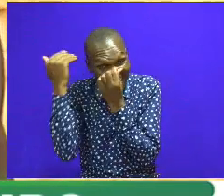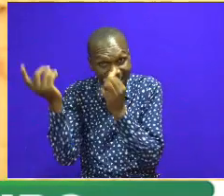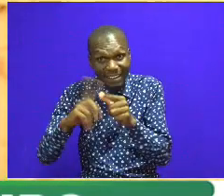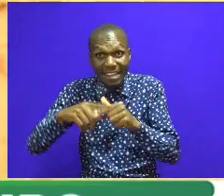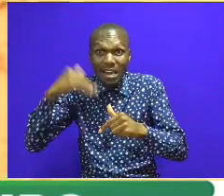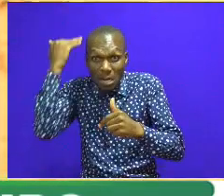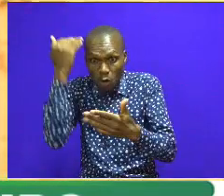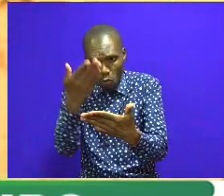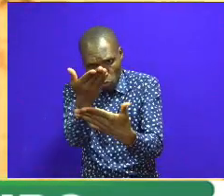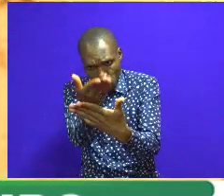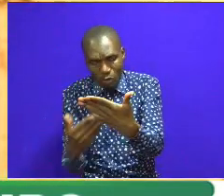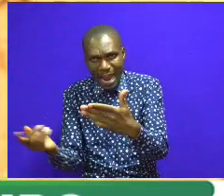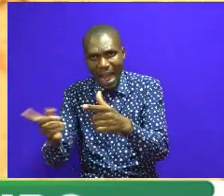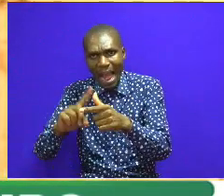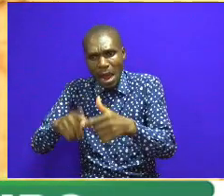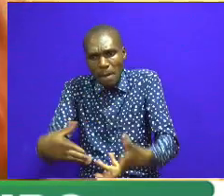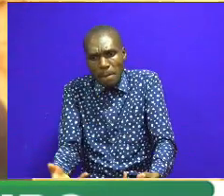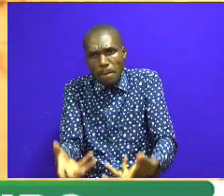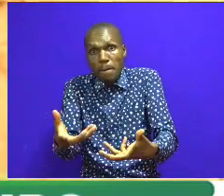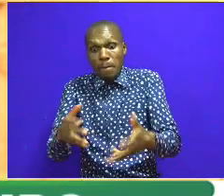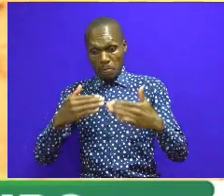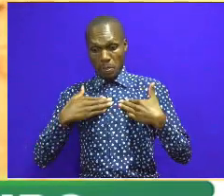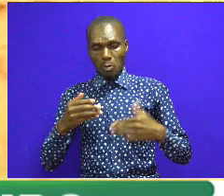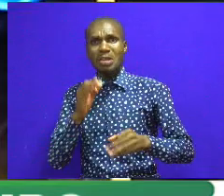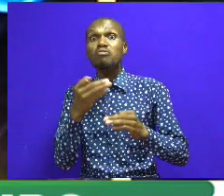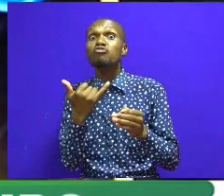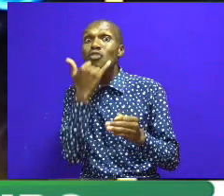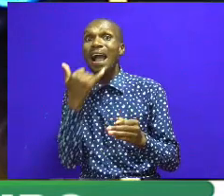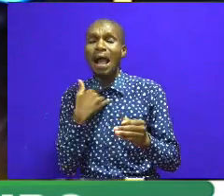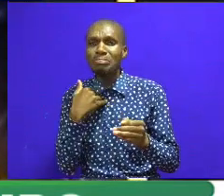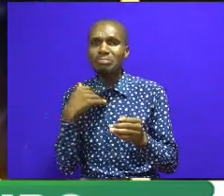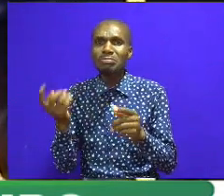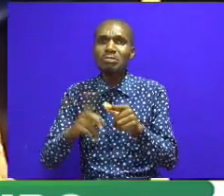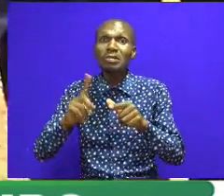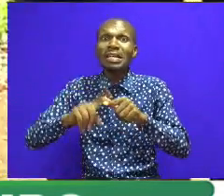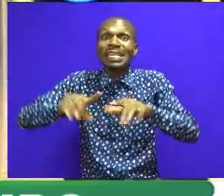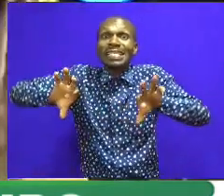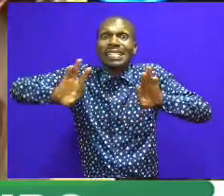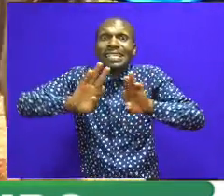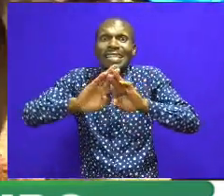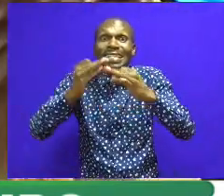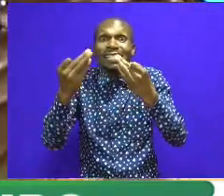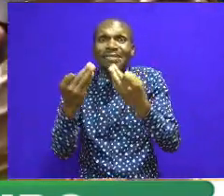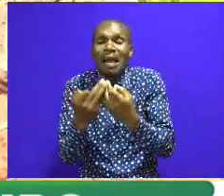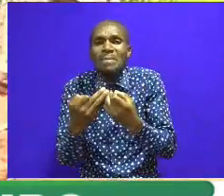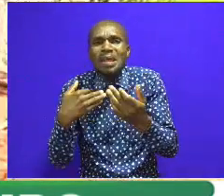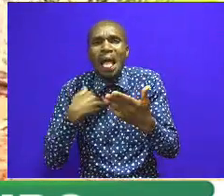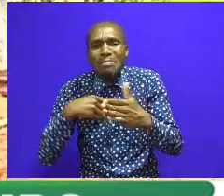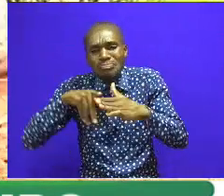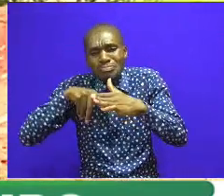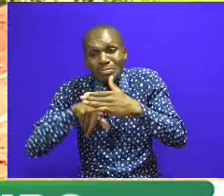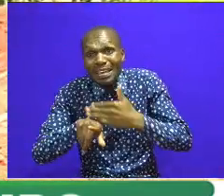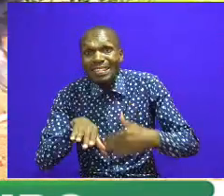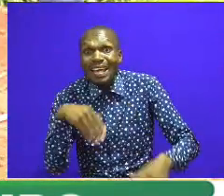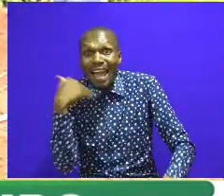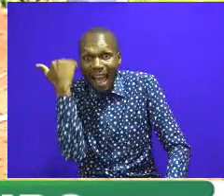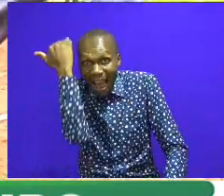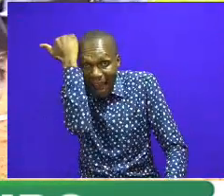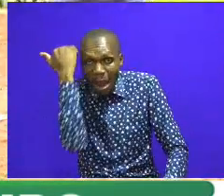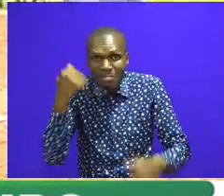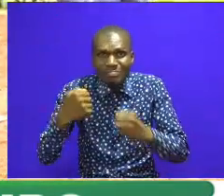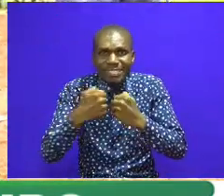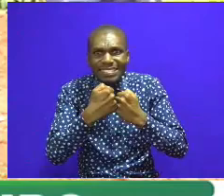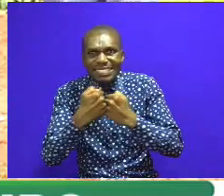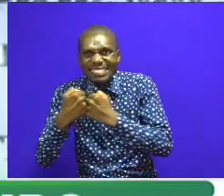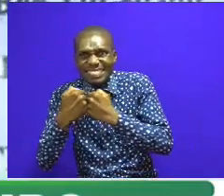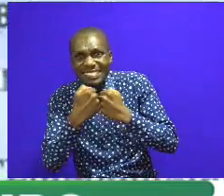hota. Atindo koru umwere ujirende. Onyobu kata makoso. Eama teyue niko ya tuwa lidebi na weka seke gambero. Asengu sana no